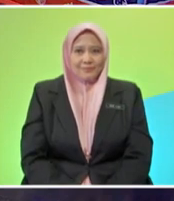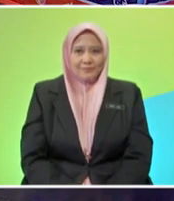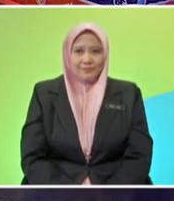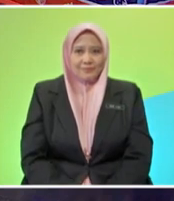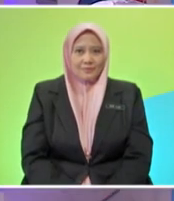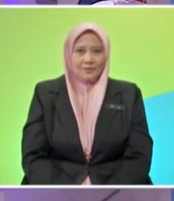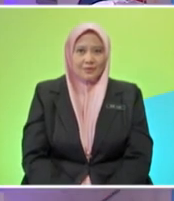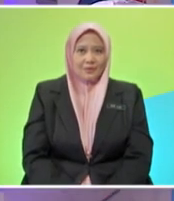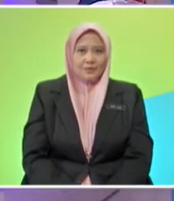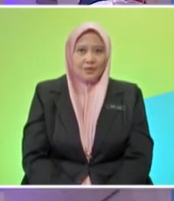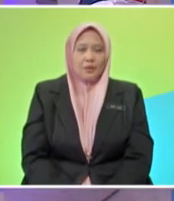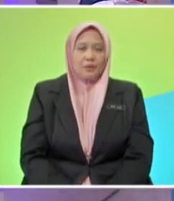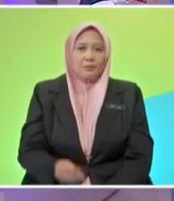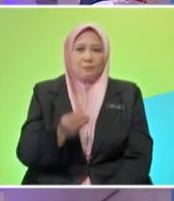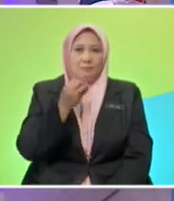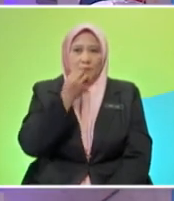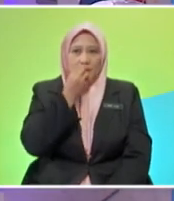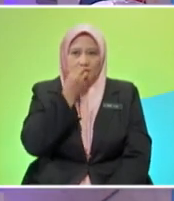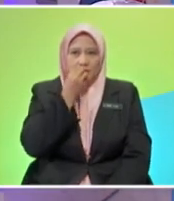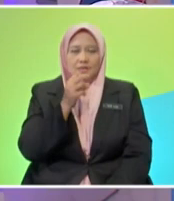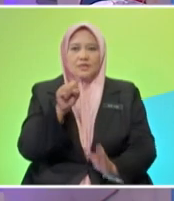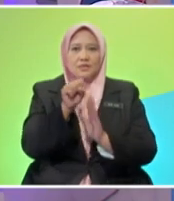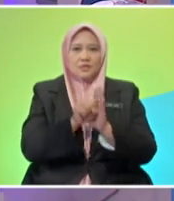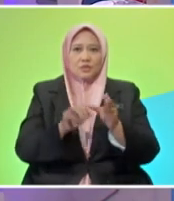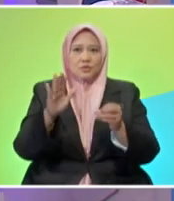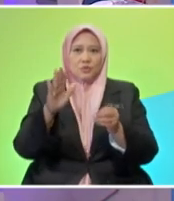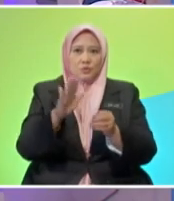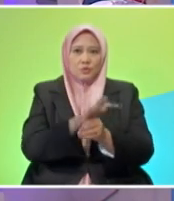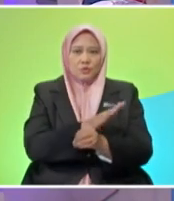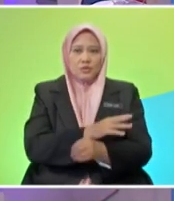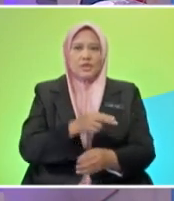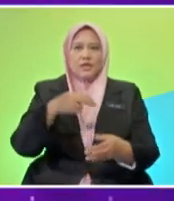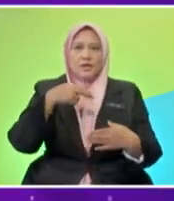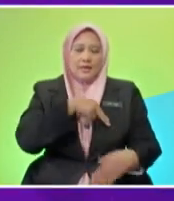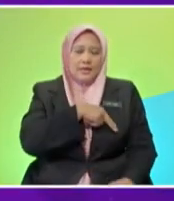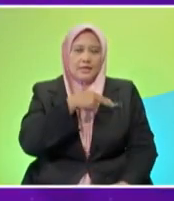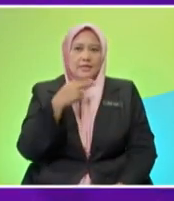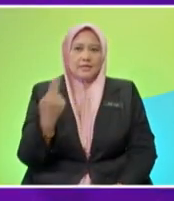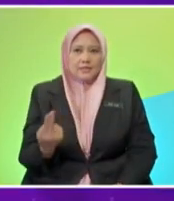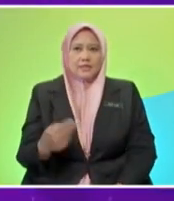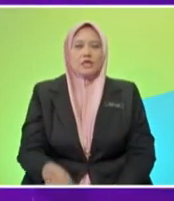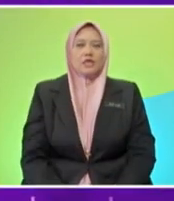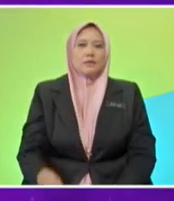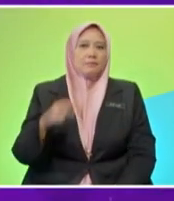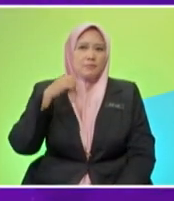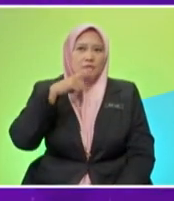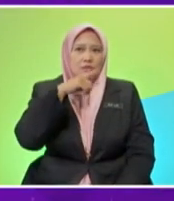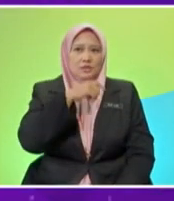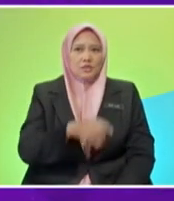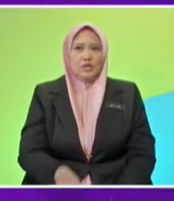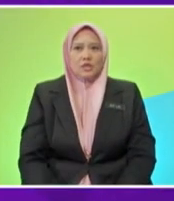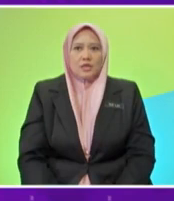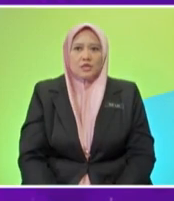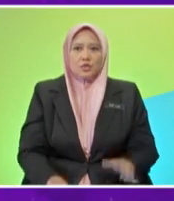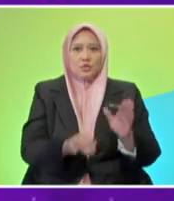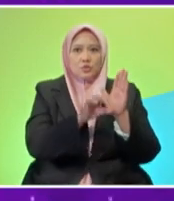dua, makan secukupnya hasil bijirin. Antara contohnya ialah nasi, mi atau roti. Siapa